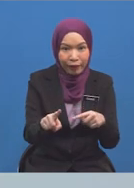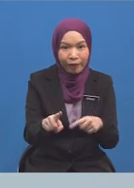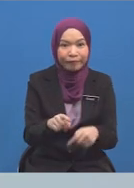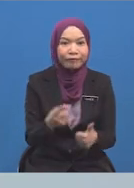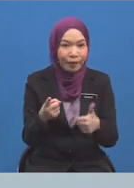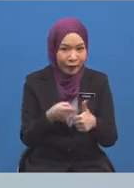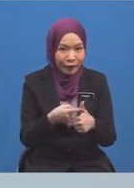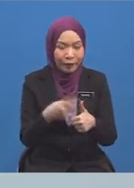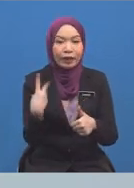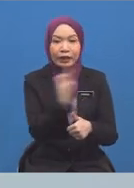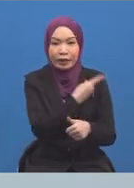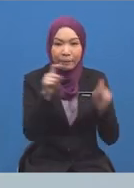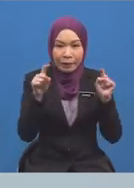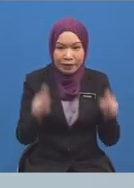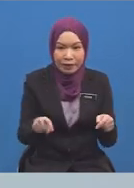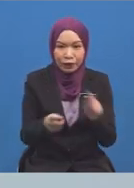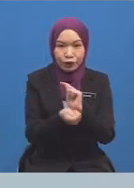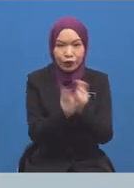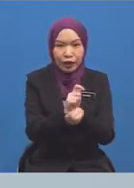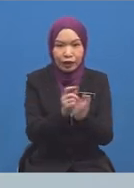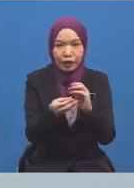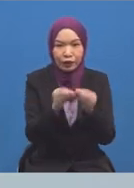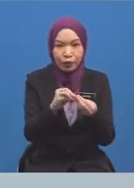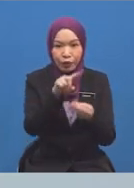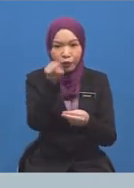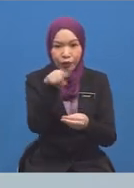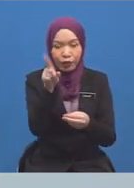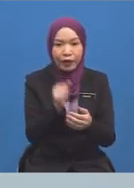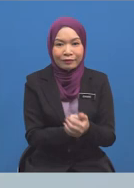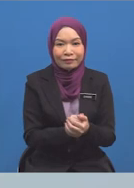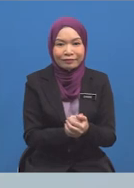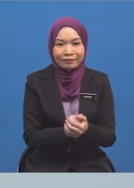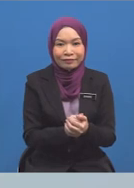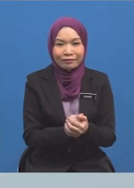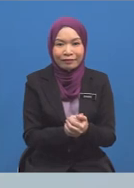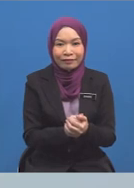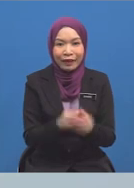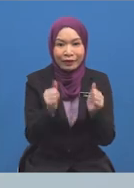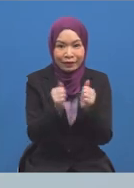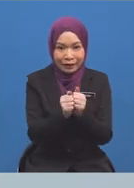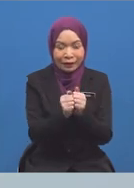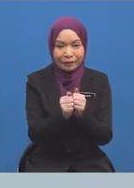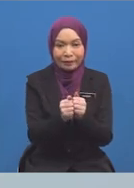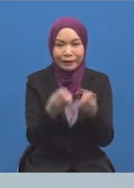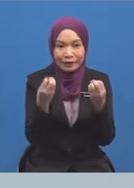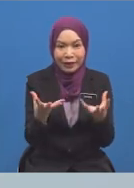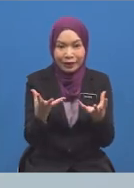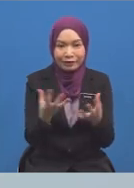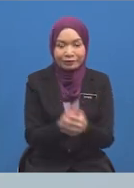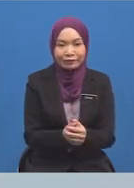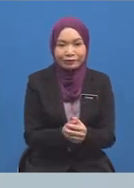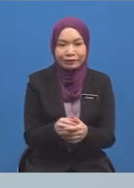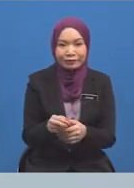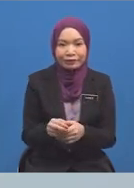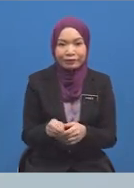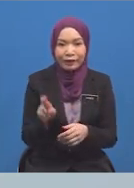kita hendaklah melukakan membobol terlebih dahulu ke dalam pecahan kita